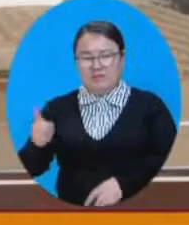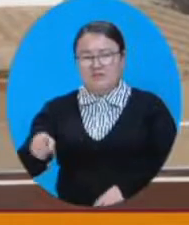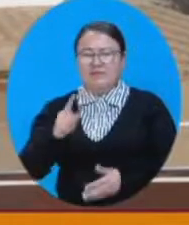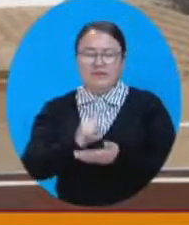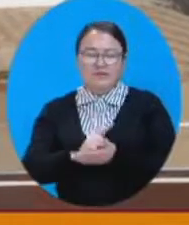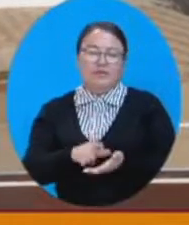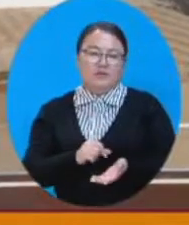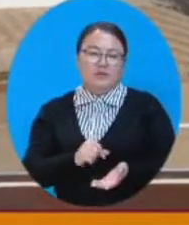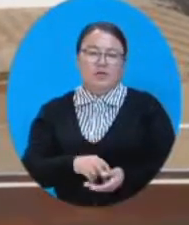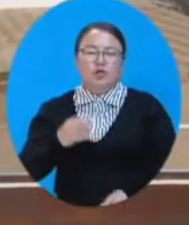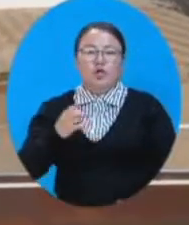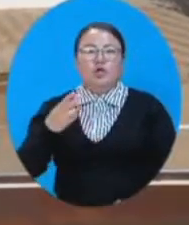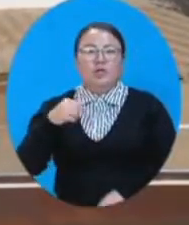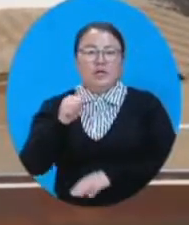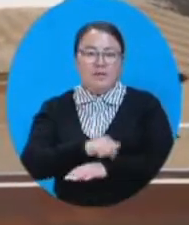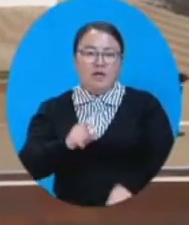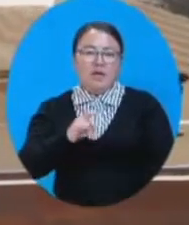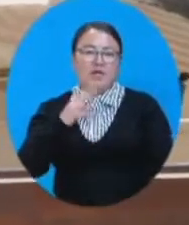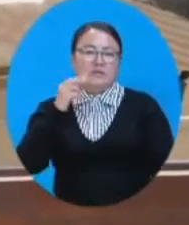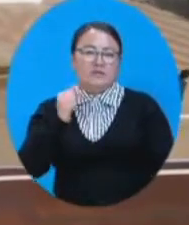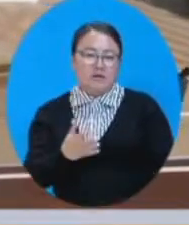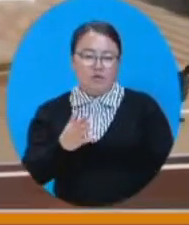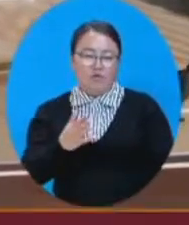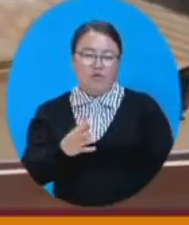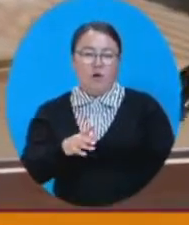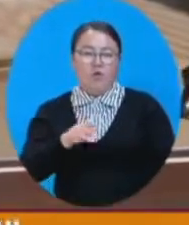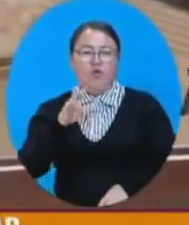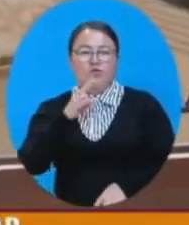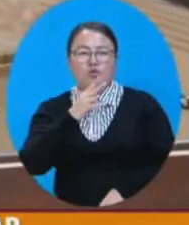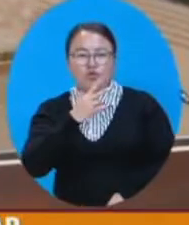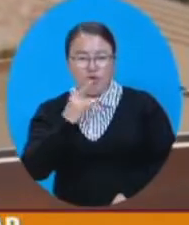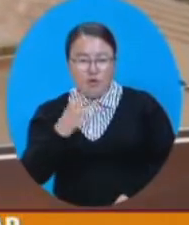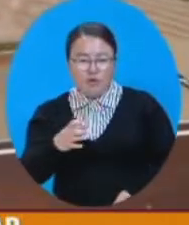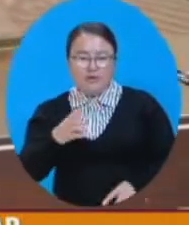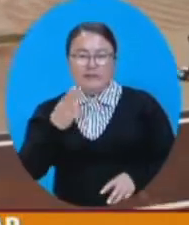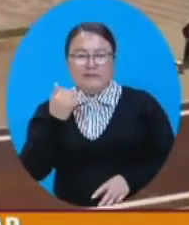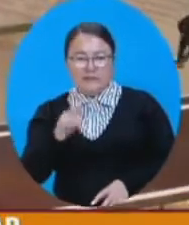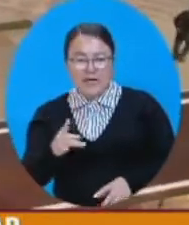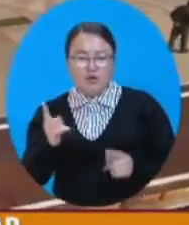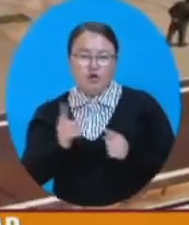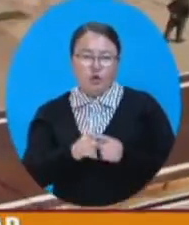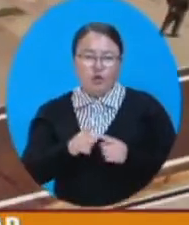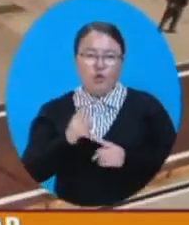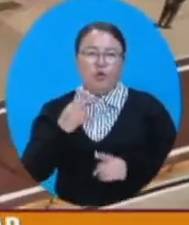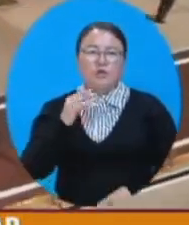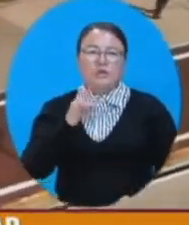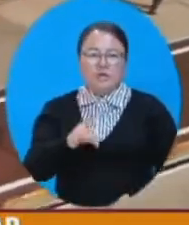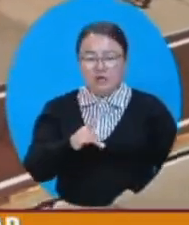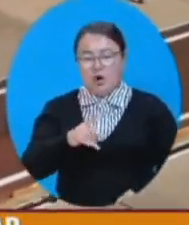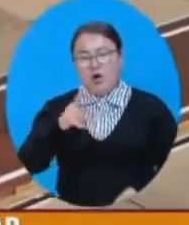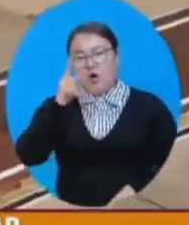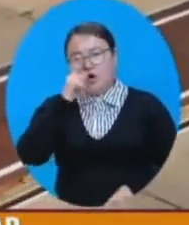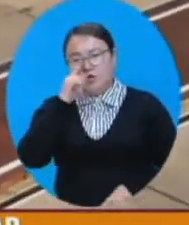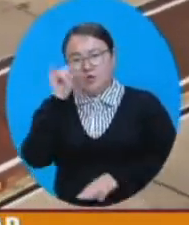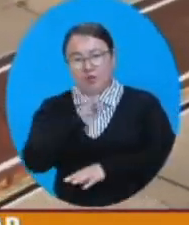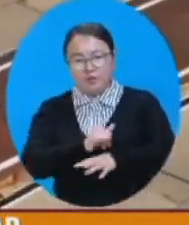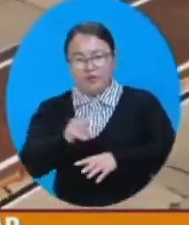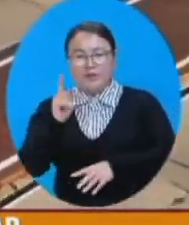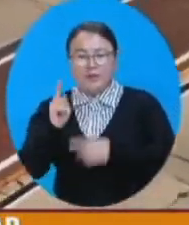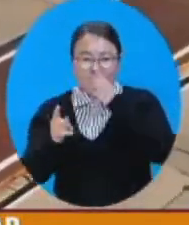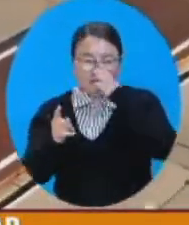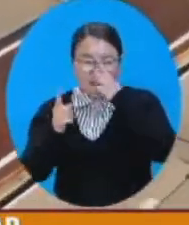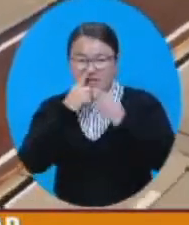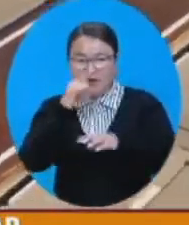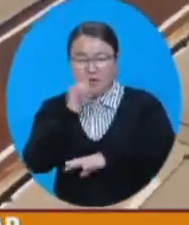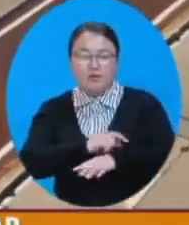Энэ бол гарцаагүй. Тухайлбал Дорнод аймгийн Ирээн цав бомбоор уул уурхай нүүрс, цайр, төмрийн хүдэр, төмөр замаар Оросын холбооны улсаар дамжин бүгд найрамд